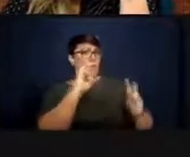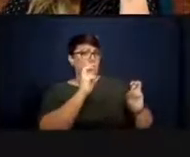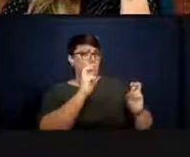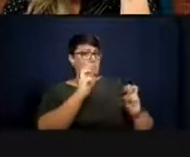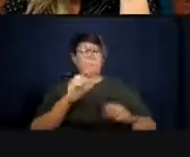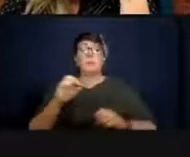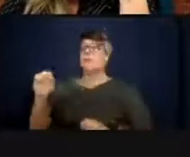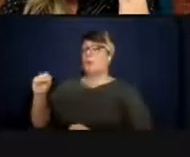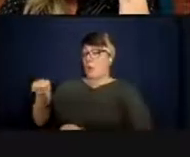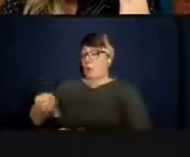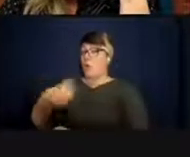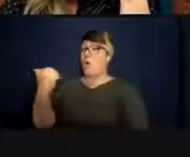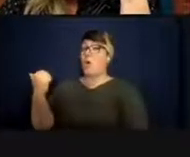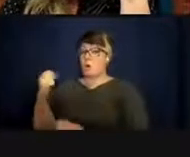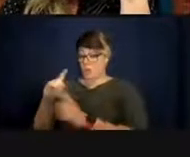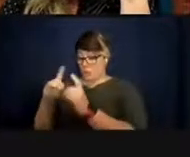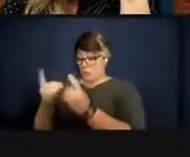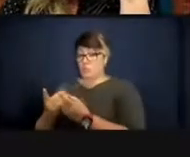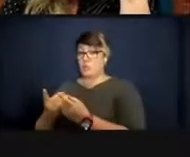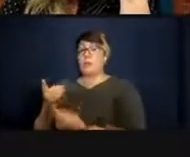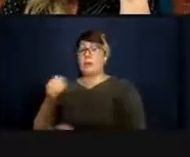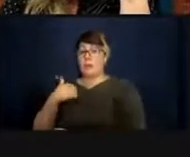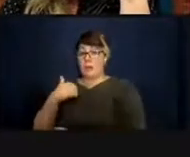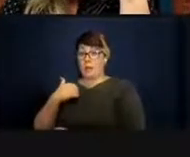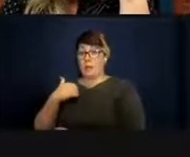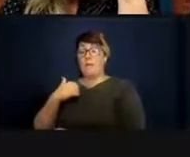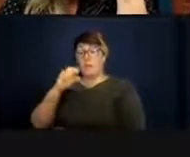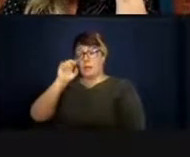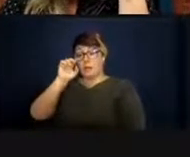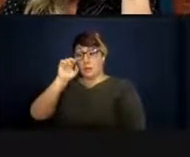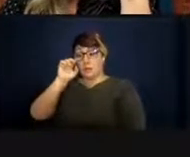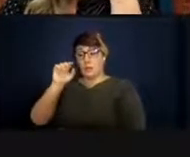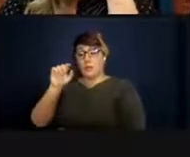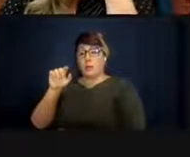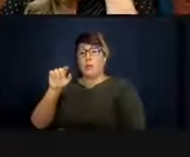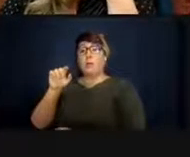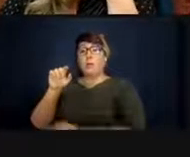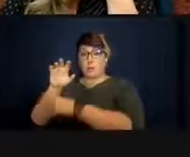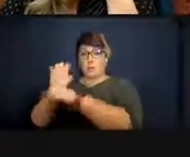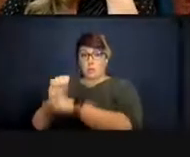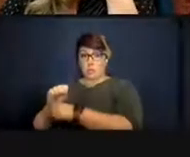Kuna wilaya nyingine ambazo zina